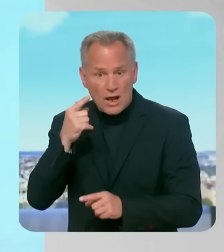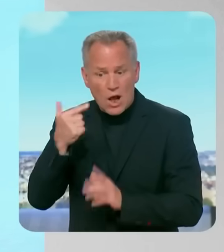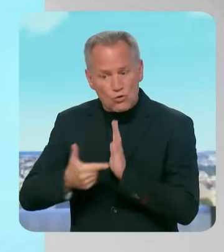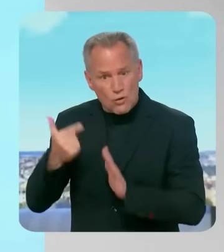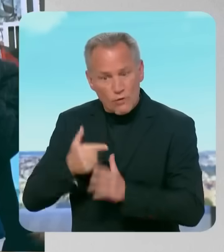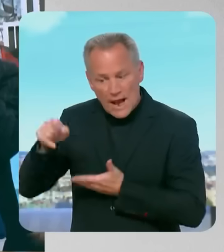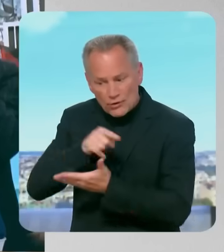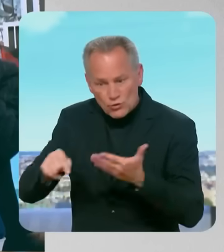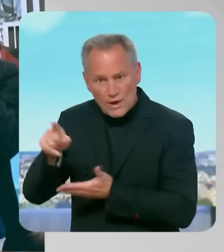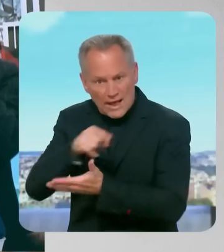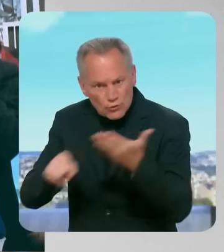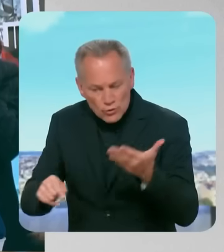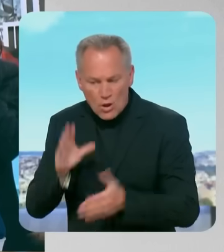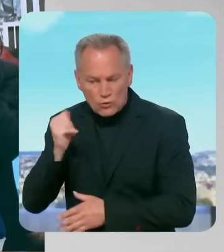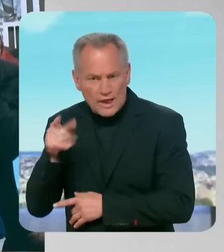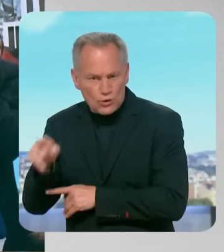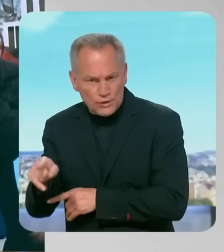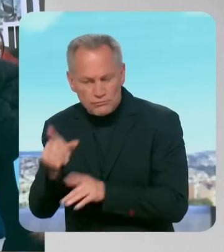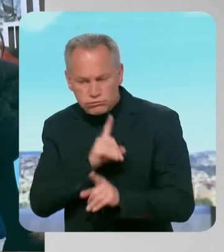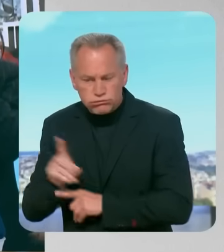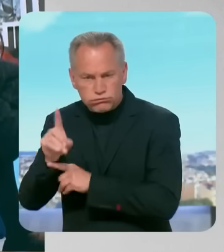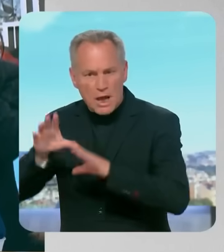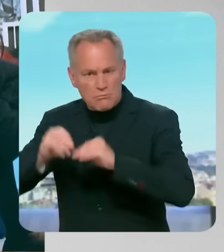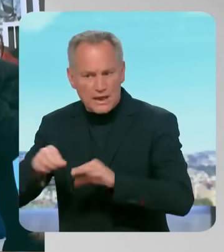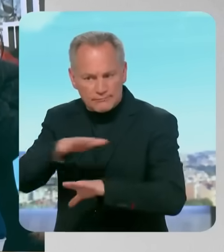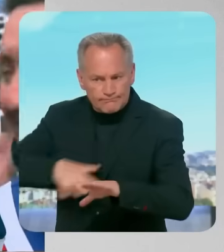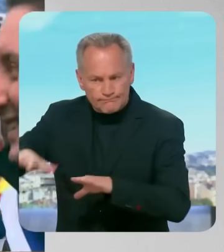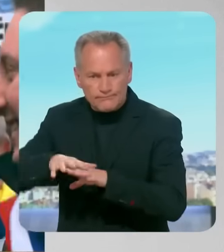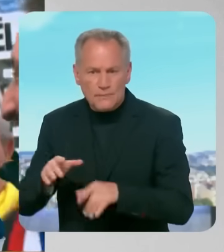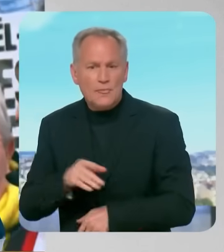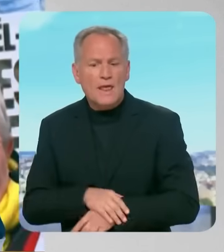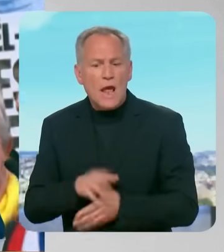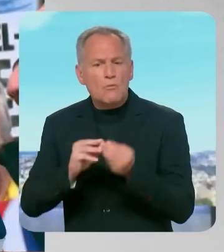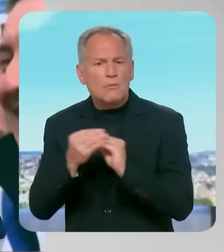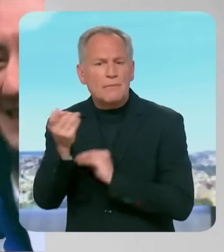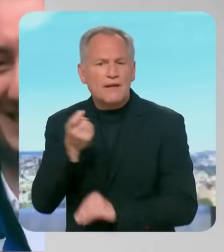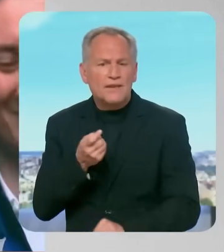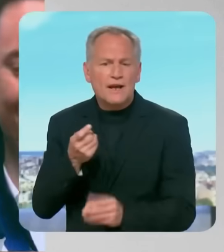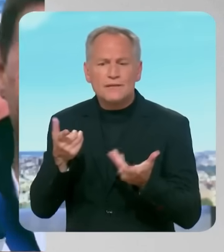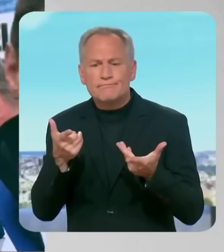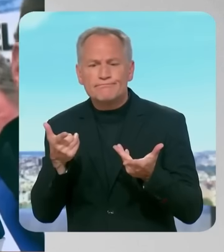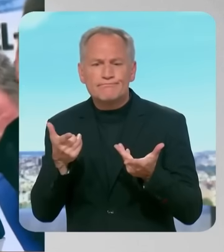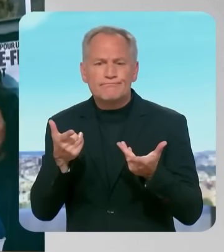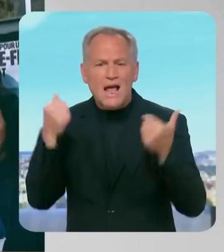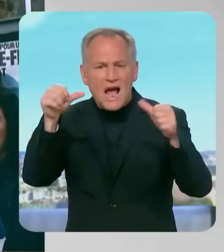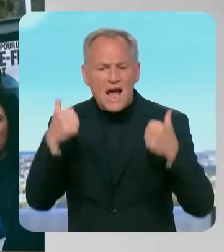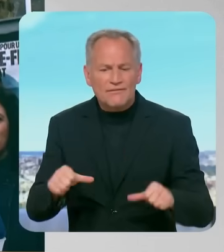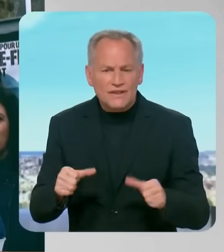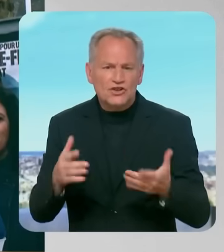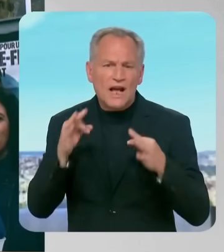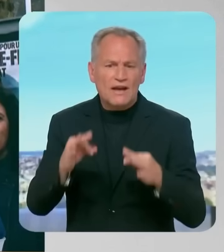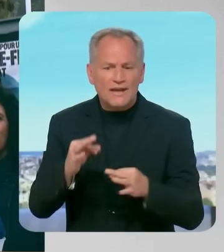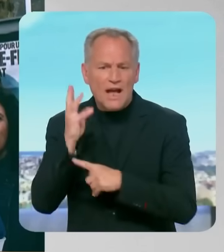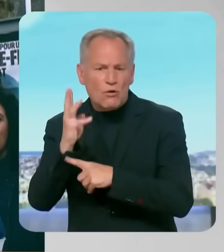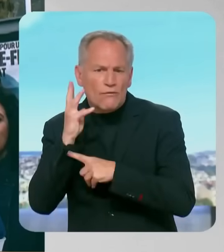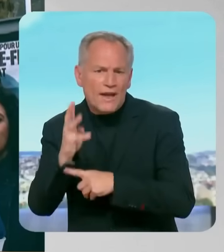réussi à faire un meeting sur une place. Ce qui a mis le feu aux poudres, c'est un logo apposé au bas de l'affiche, une carte d'Israël colorée en rouge sur fond vert